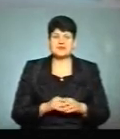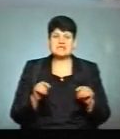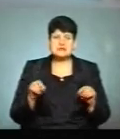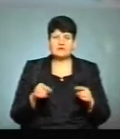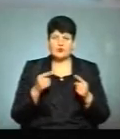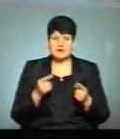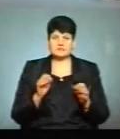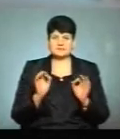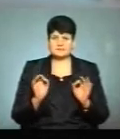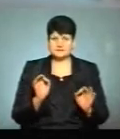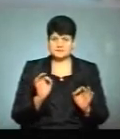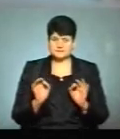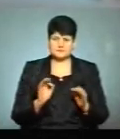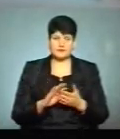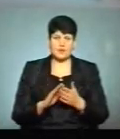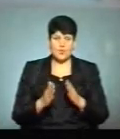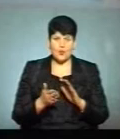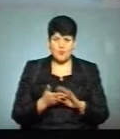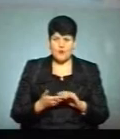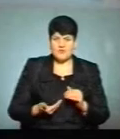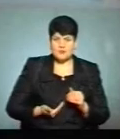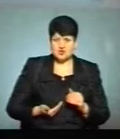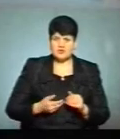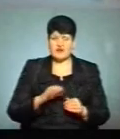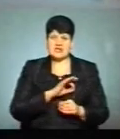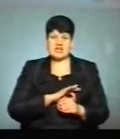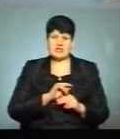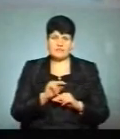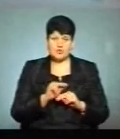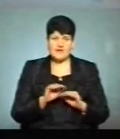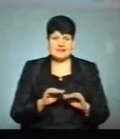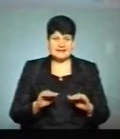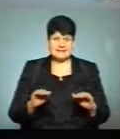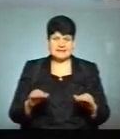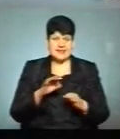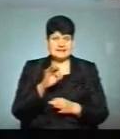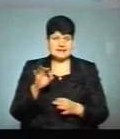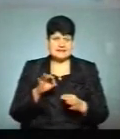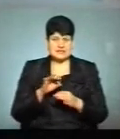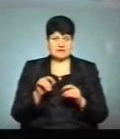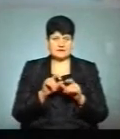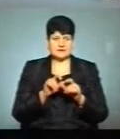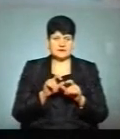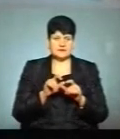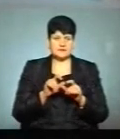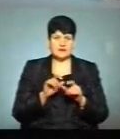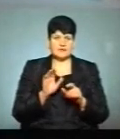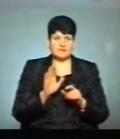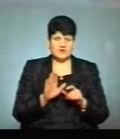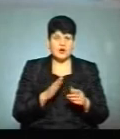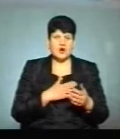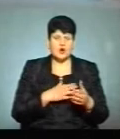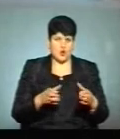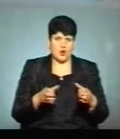створити належні умови проживання і виховання таких дітей, дітей-сиріт в закладах, в